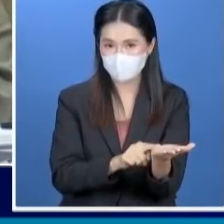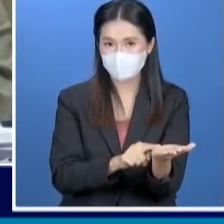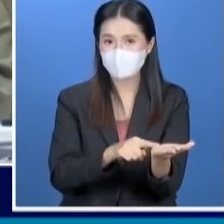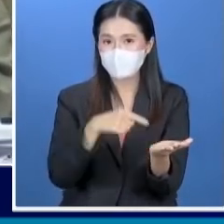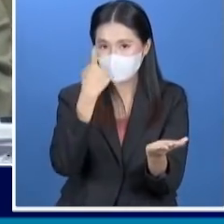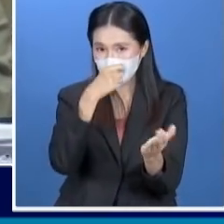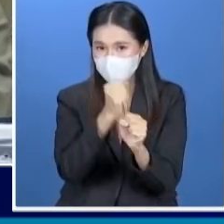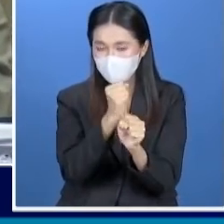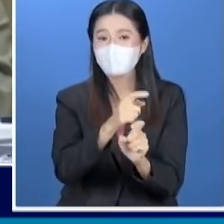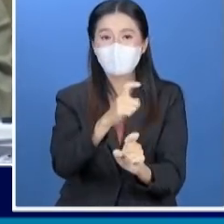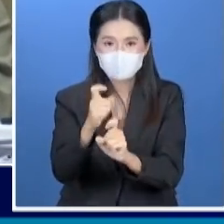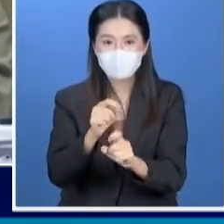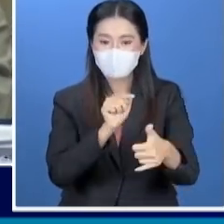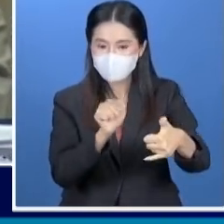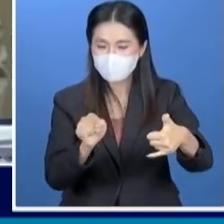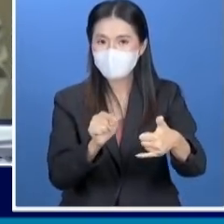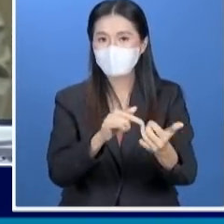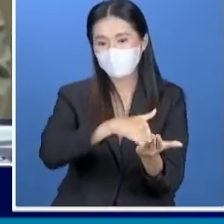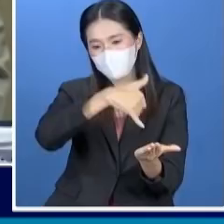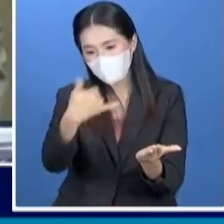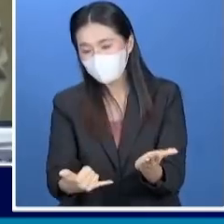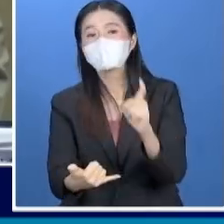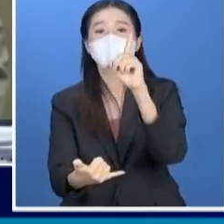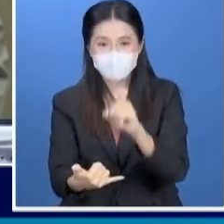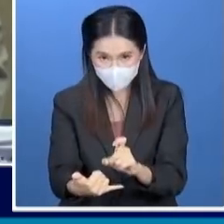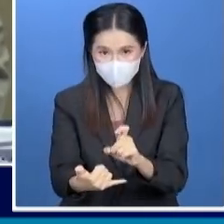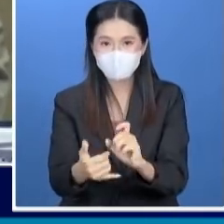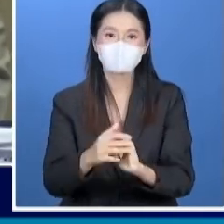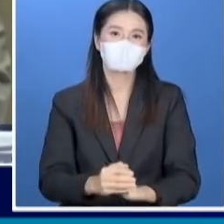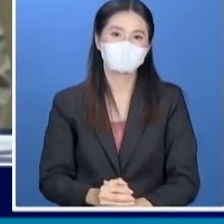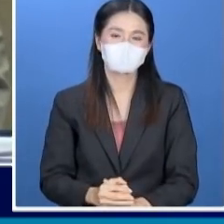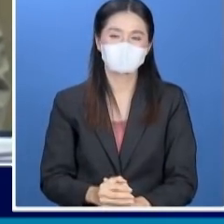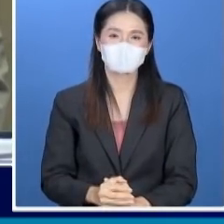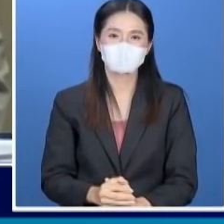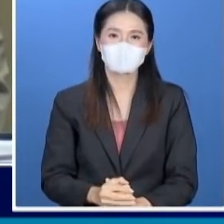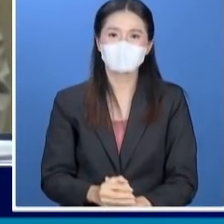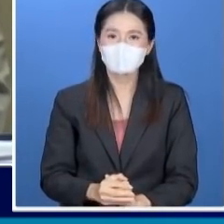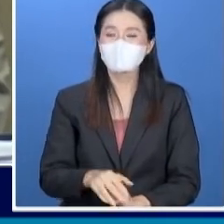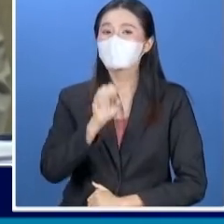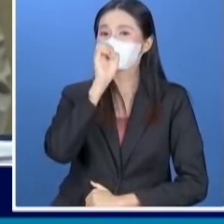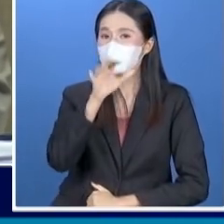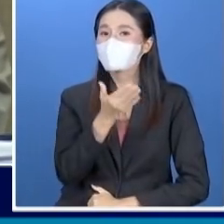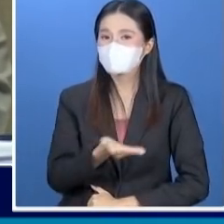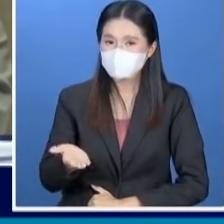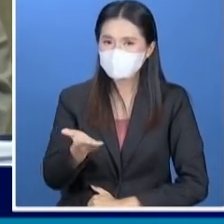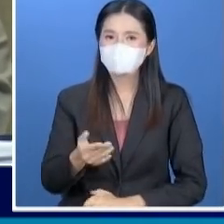ามีผู้กระทำโดยประมาทเป็นเหตุให้ผู้อื่นถึงแก่ความตายนะครับอย่างที่ผมนำเรียน